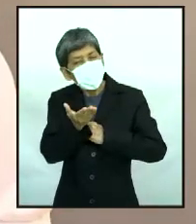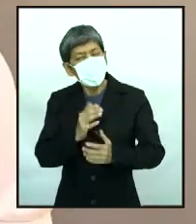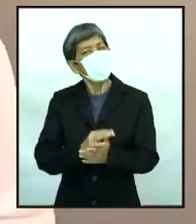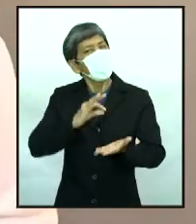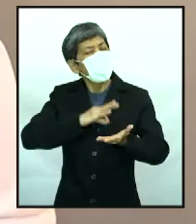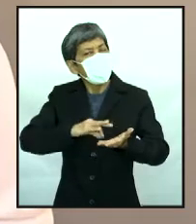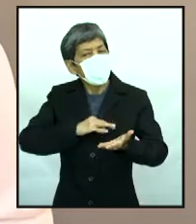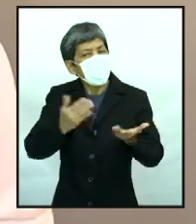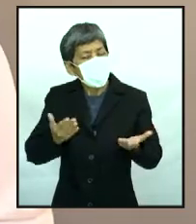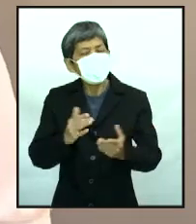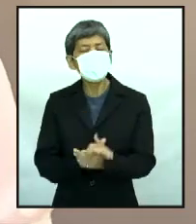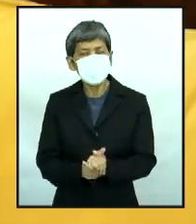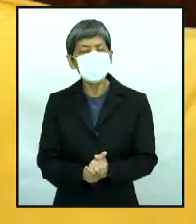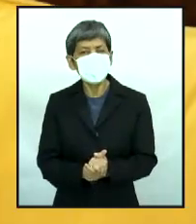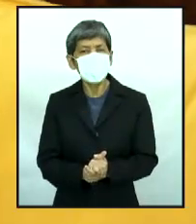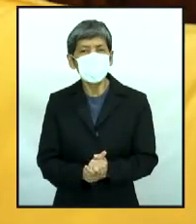สึกยังไงบ้างคะ